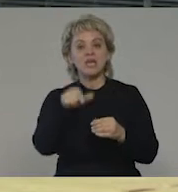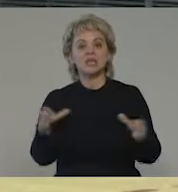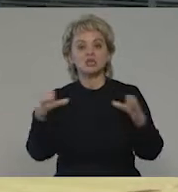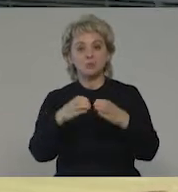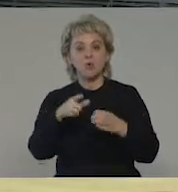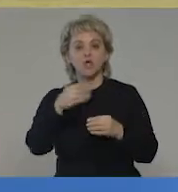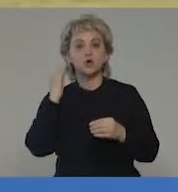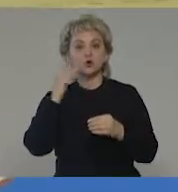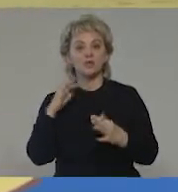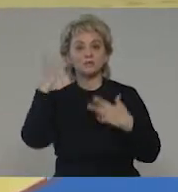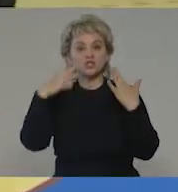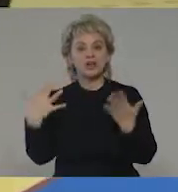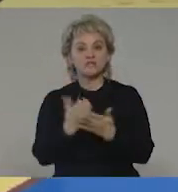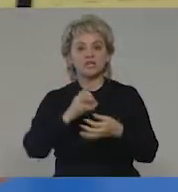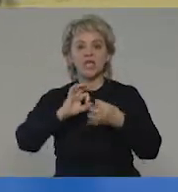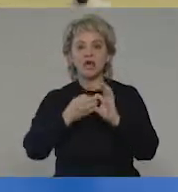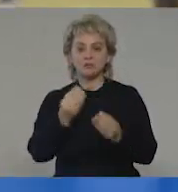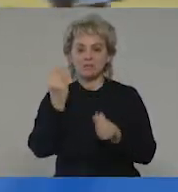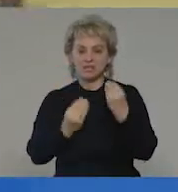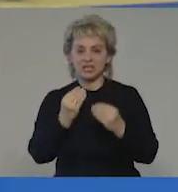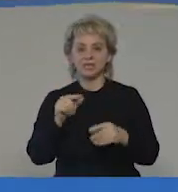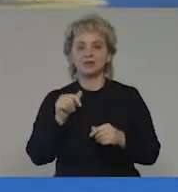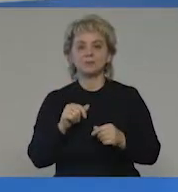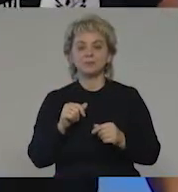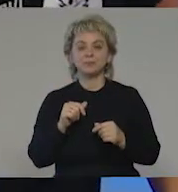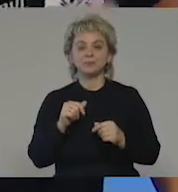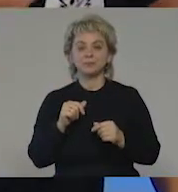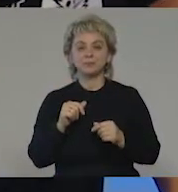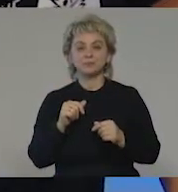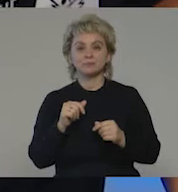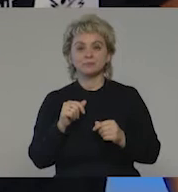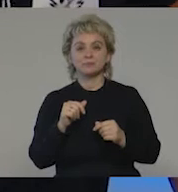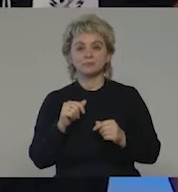сборной Румынии, мечтая выиграть Олимпийские игры.